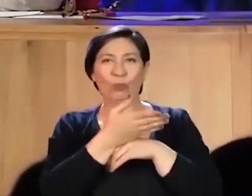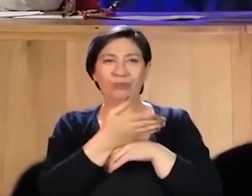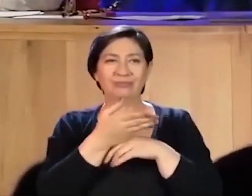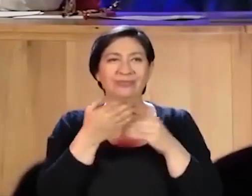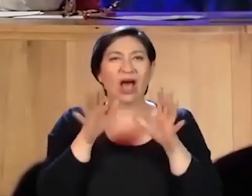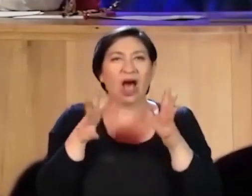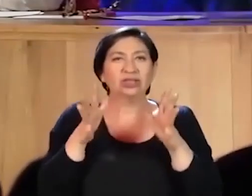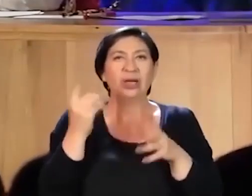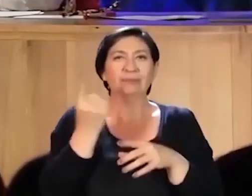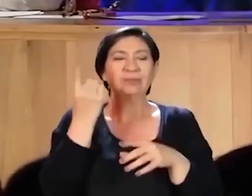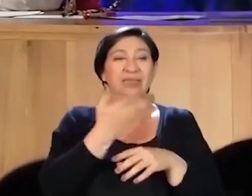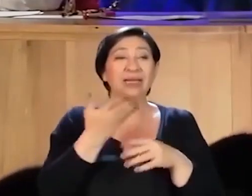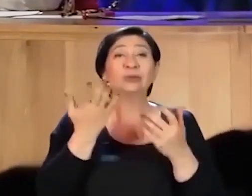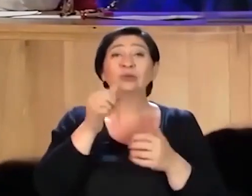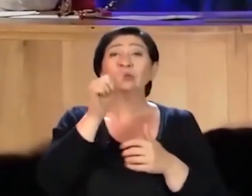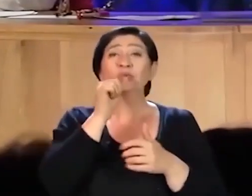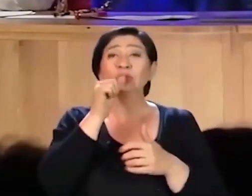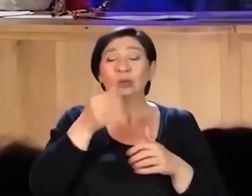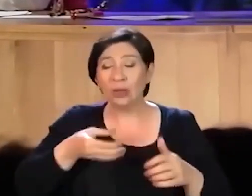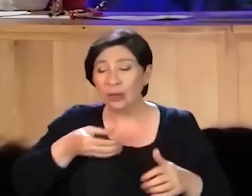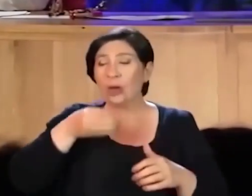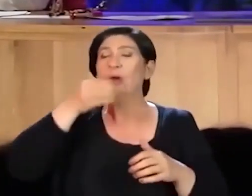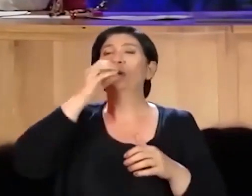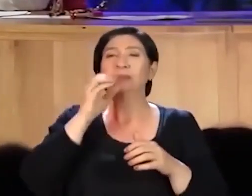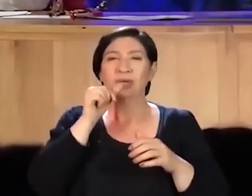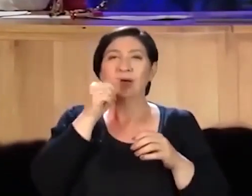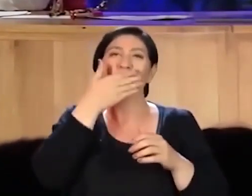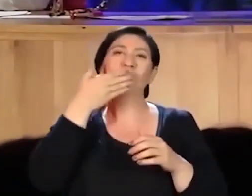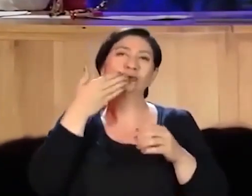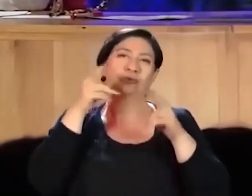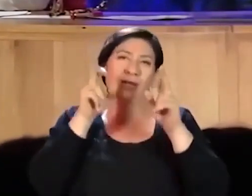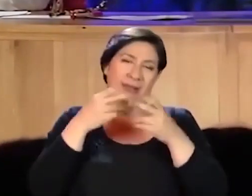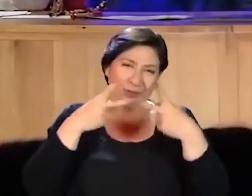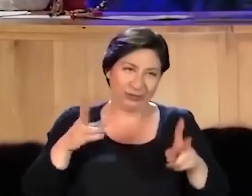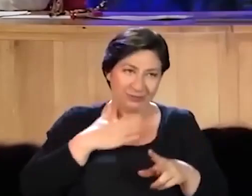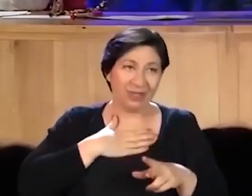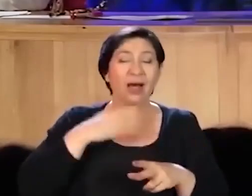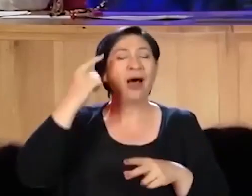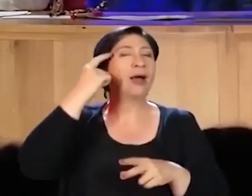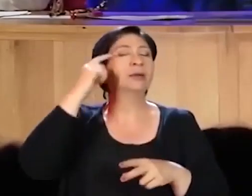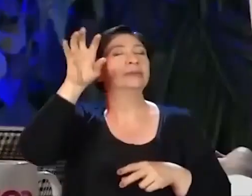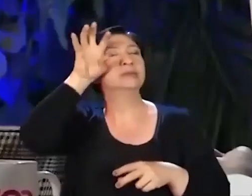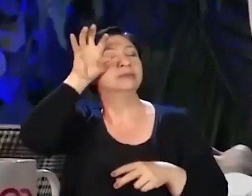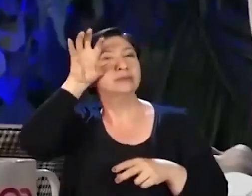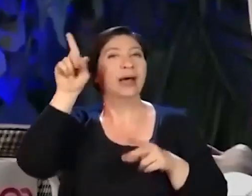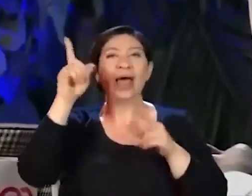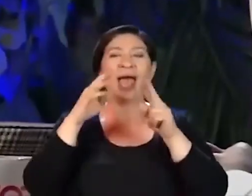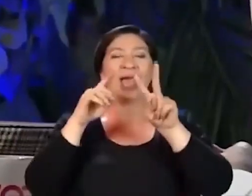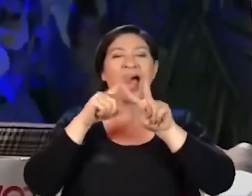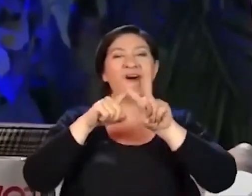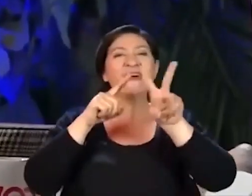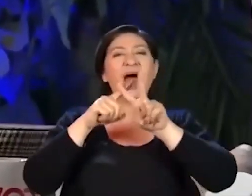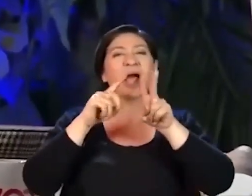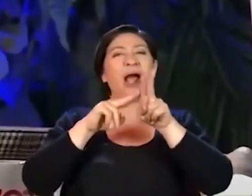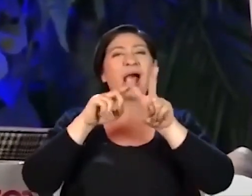ne acayip bir şey. Çünkü suyla iftarımı açtım. Allah kabul etsin. Aklım iki tane avokadomda. Acaba